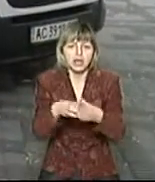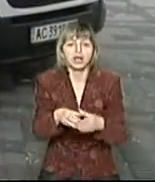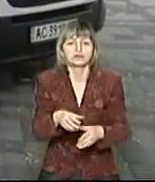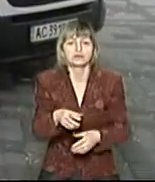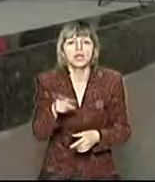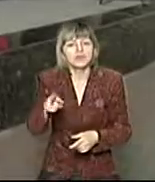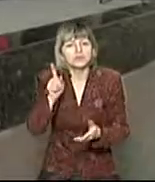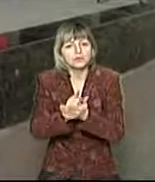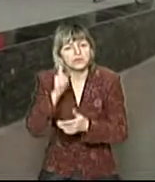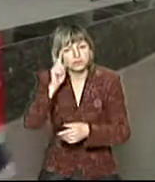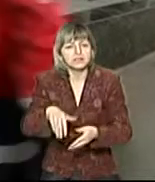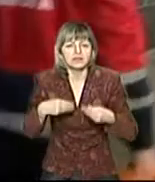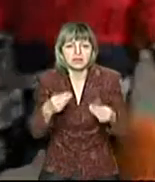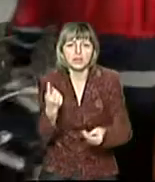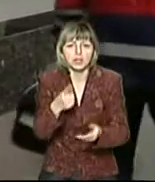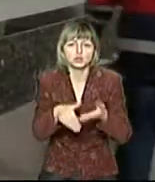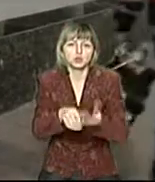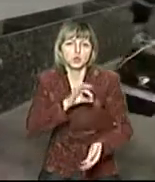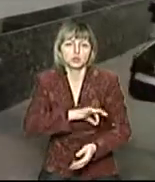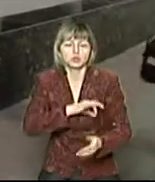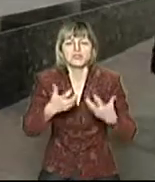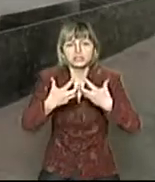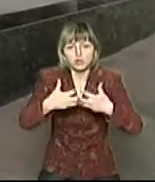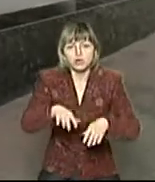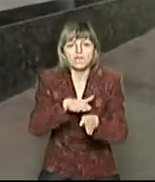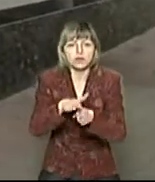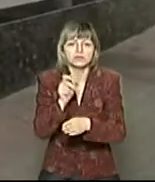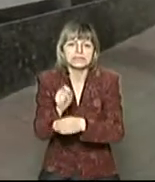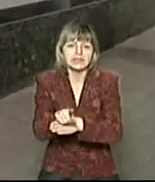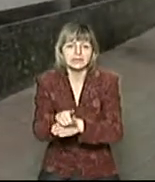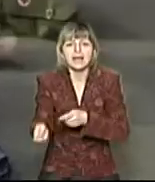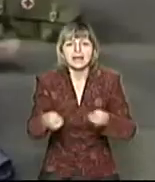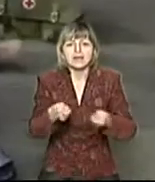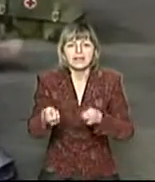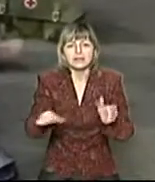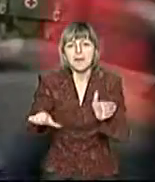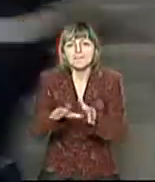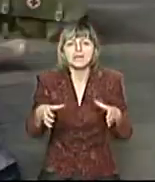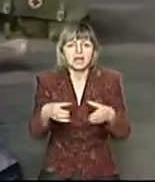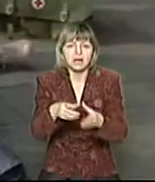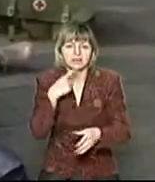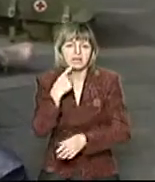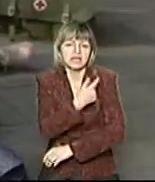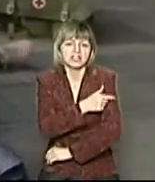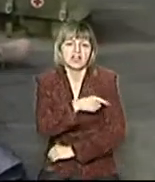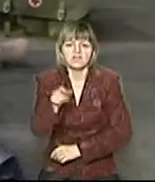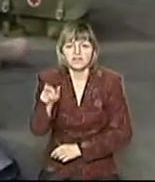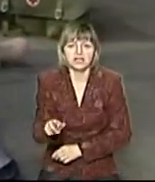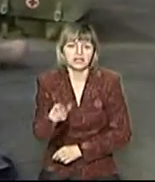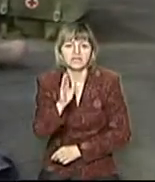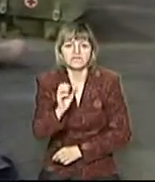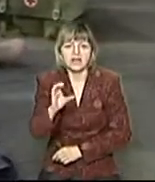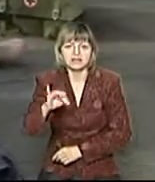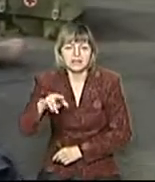вміти надавати першу допомогу, користуватися апаратурою, виконувати завдання керівника бригади, каже фельдшер Василь Пасалай.